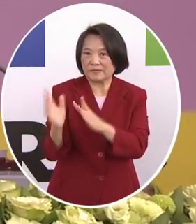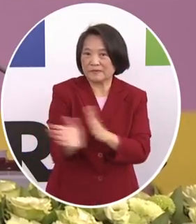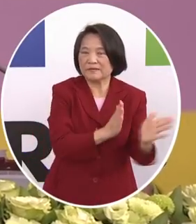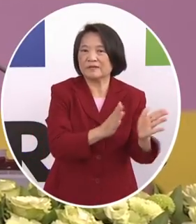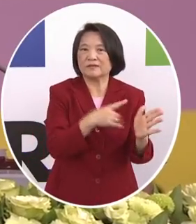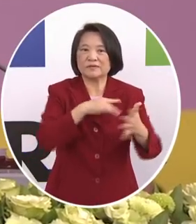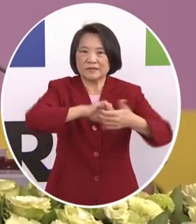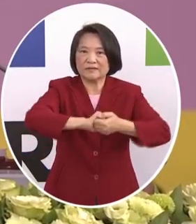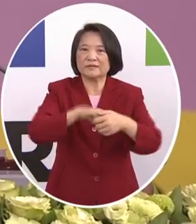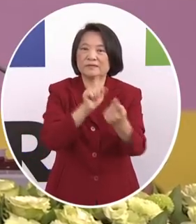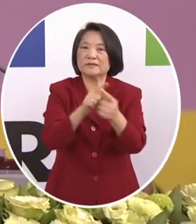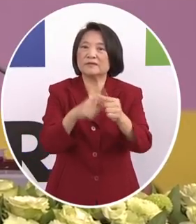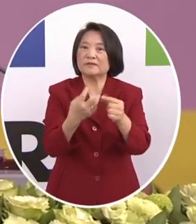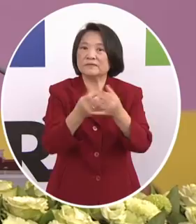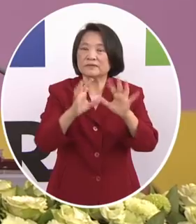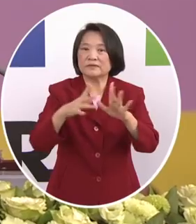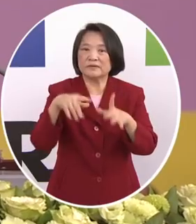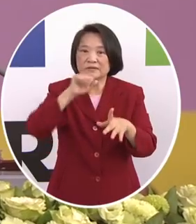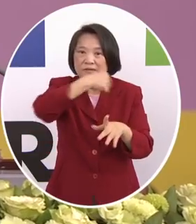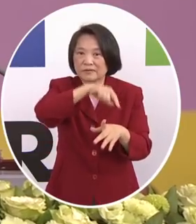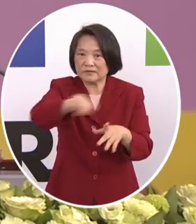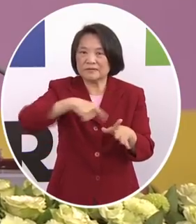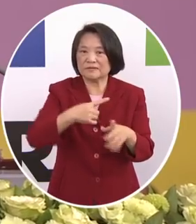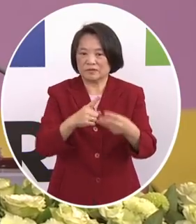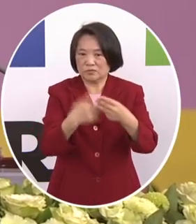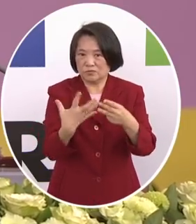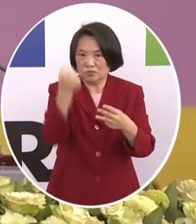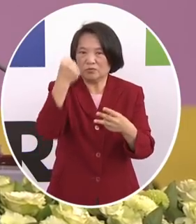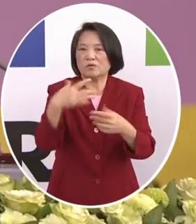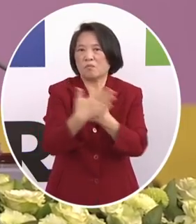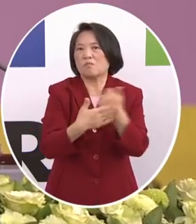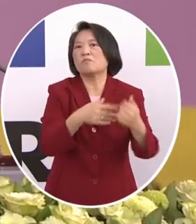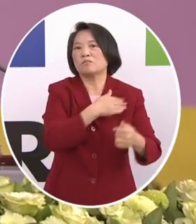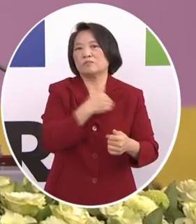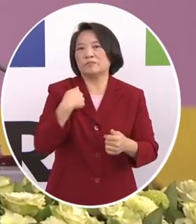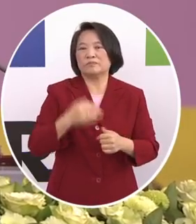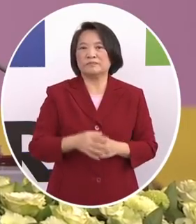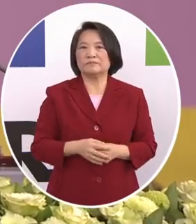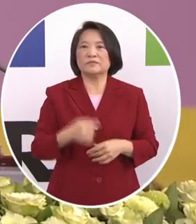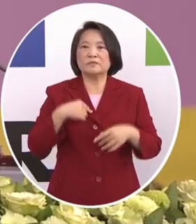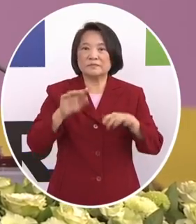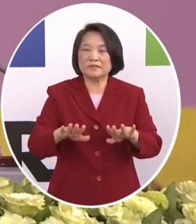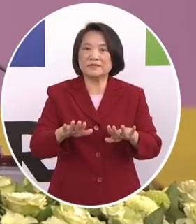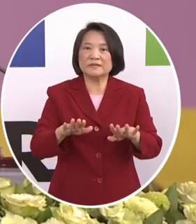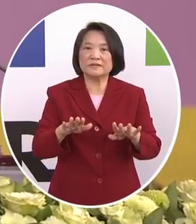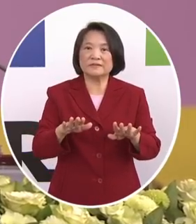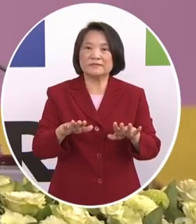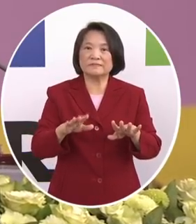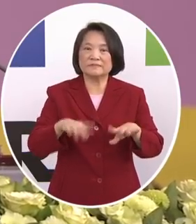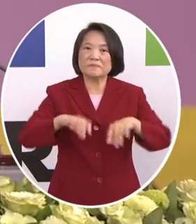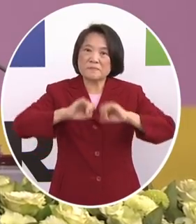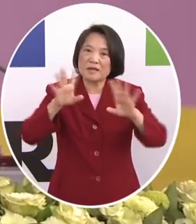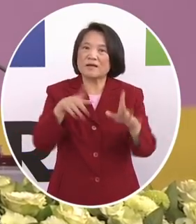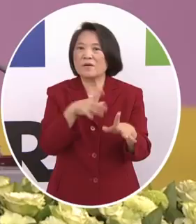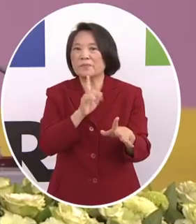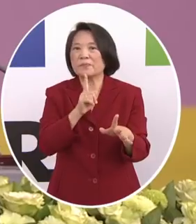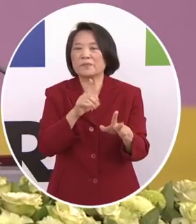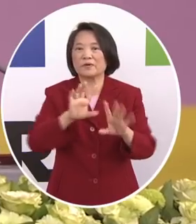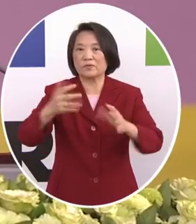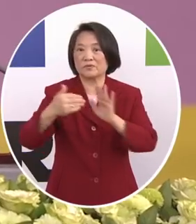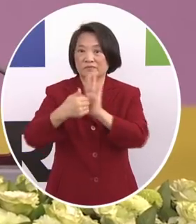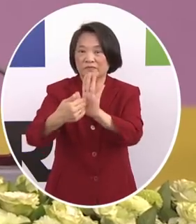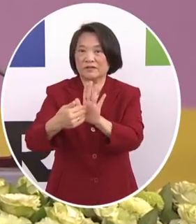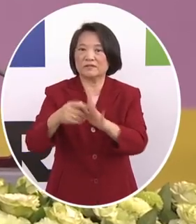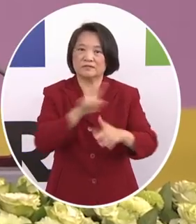能力捍卫中华民国台湾的主权。在此，我也全力强化国防自